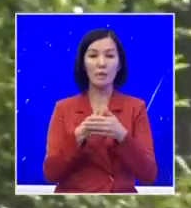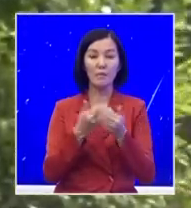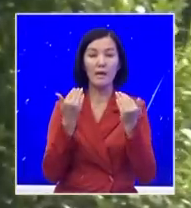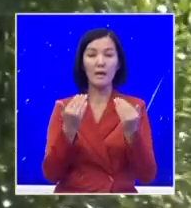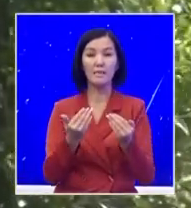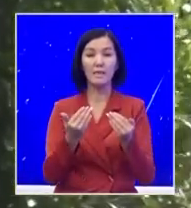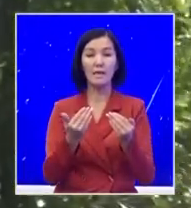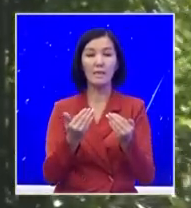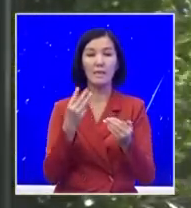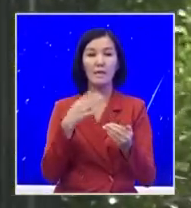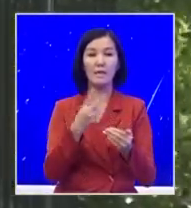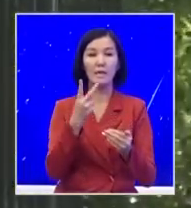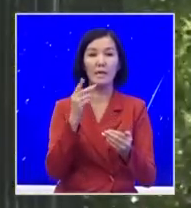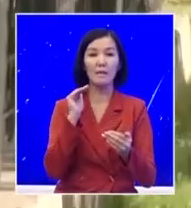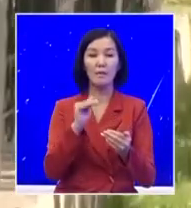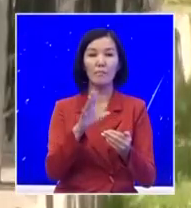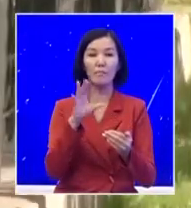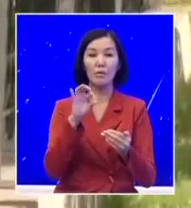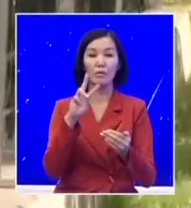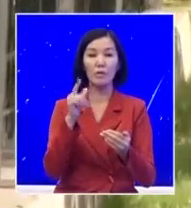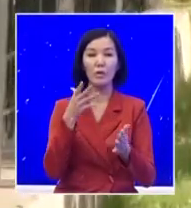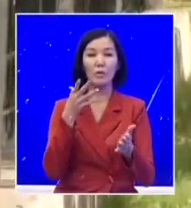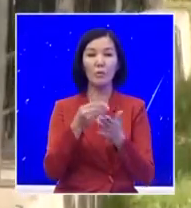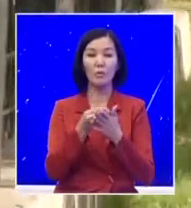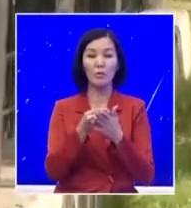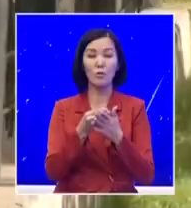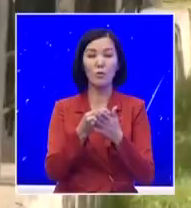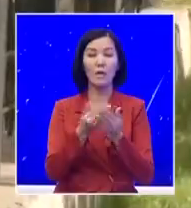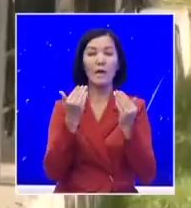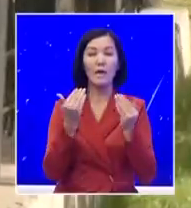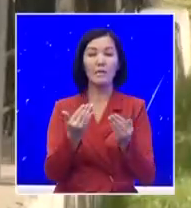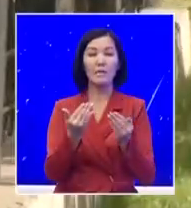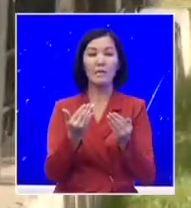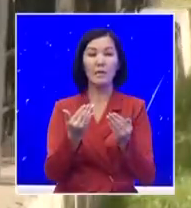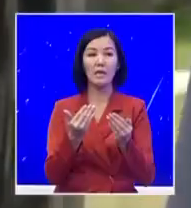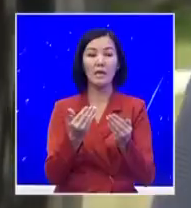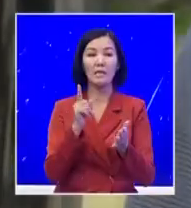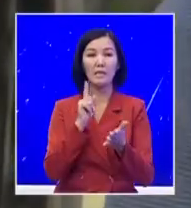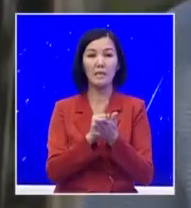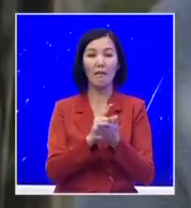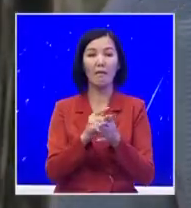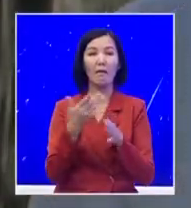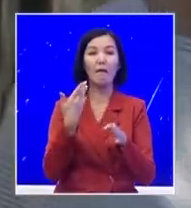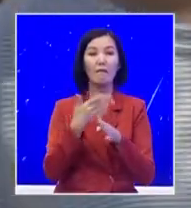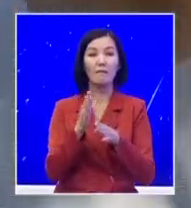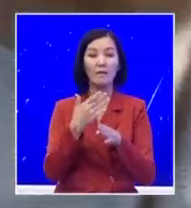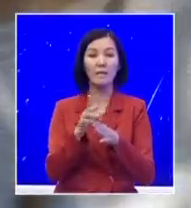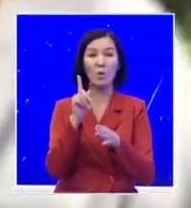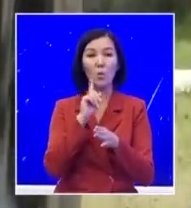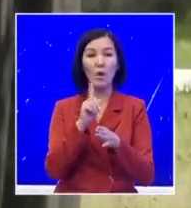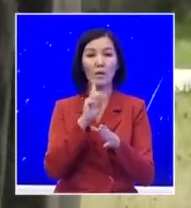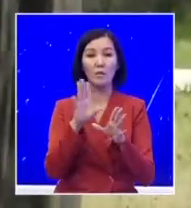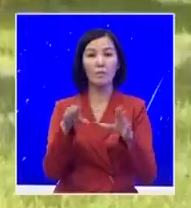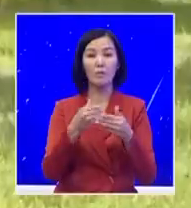кәсіпкерлерге 42 500 теңге төленбеуі не ғайбыл. Әзірше оларды салық, несие және жалға беру құнын